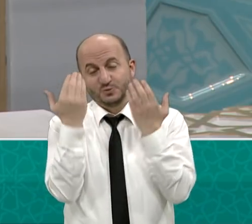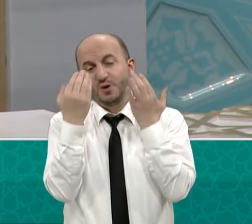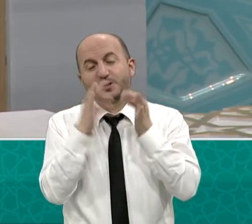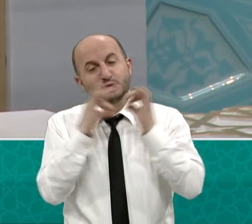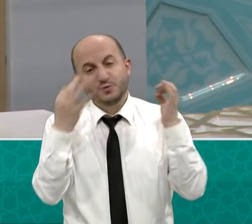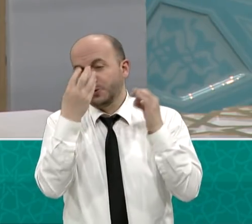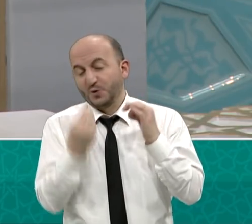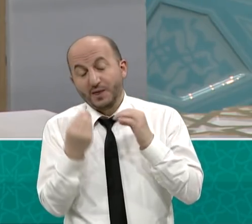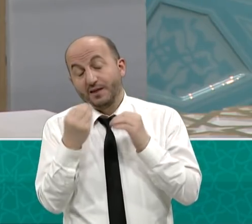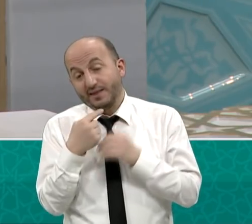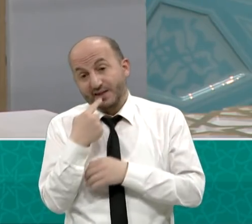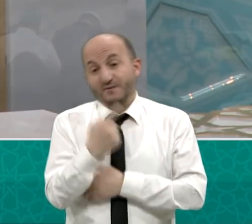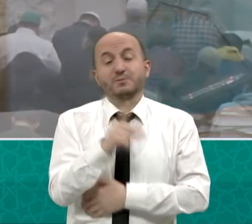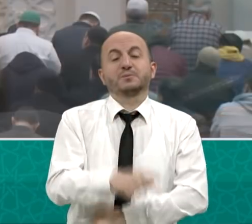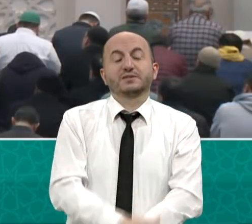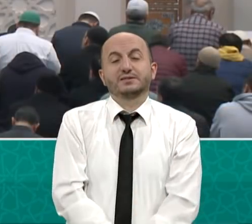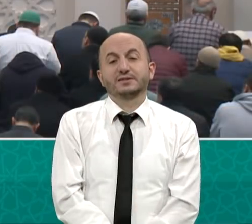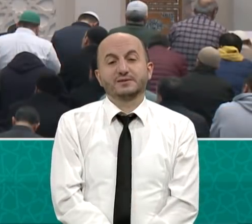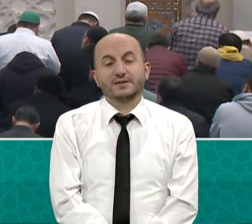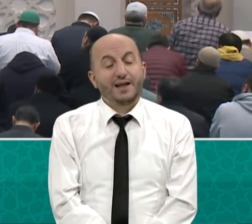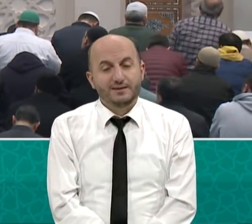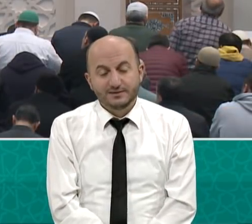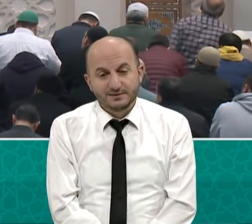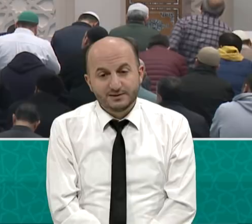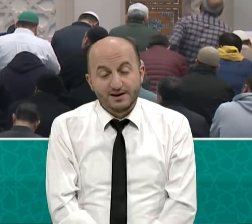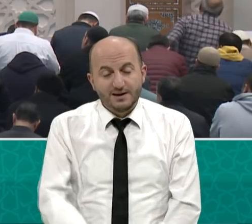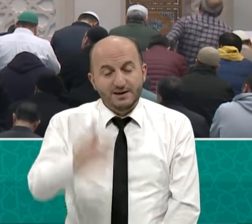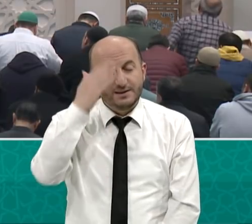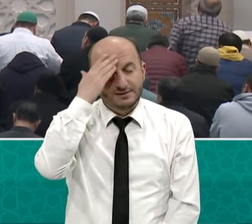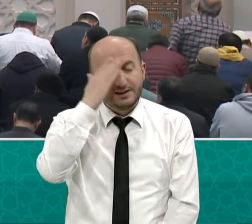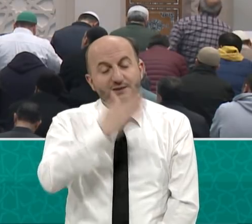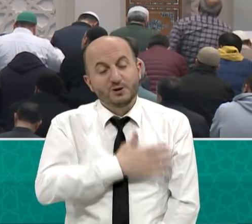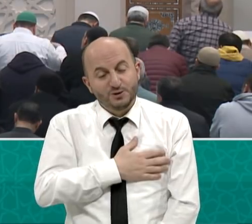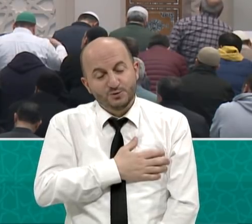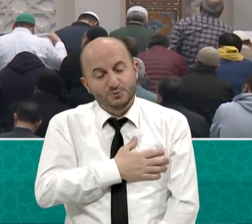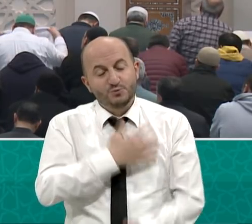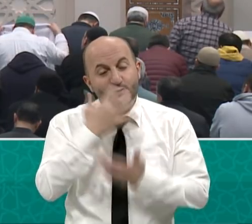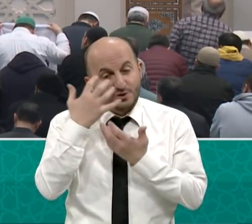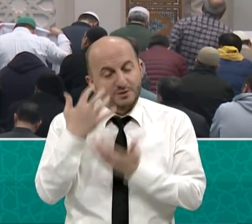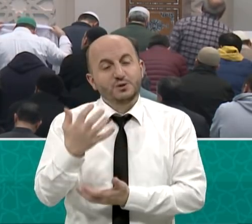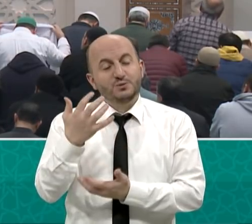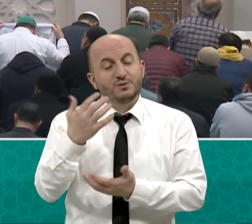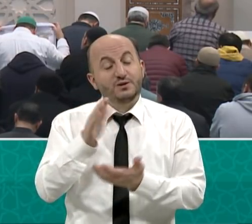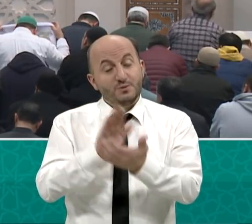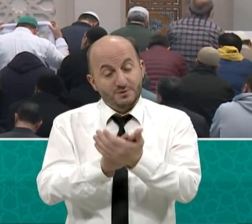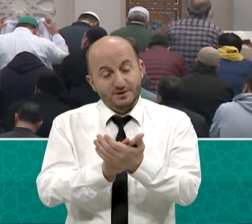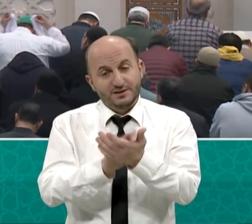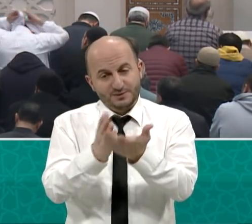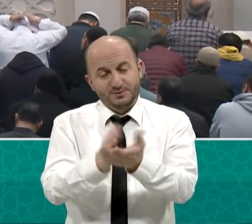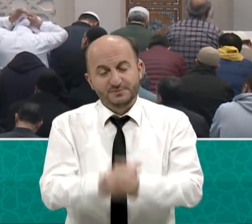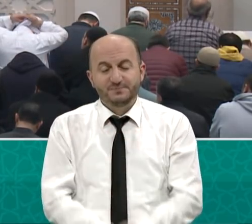olarak ifade etmemiz gerekiyor. Ne diyeceğiz? Esselamu aleyküm ve rahmetullah ve